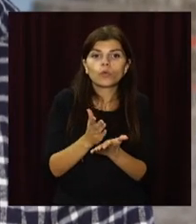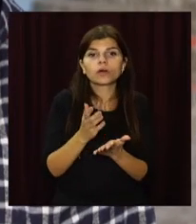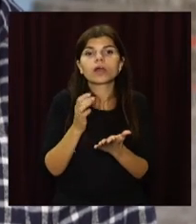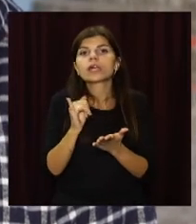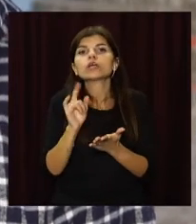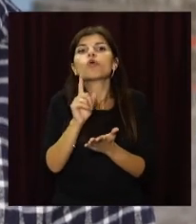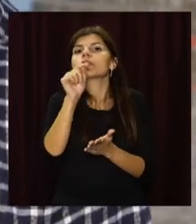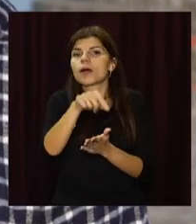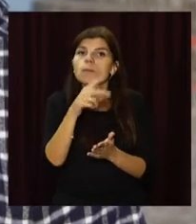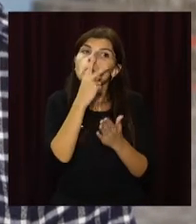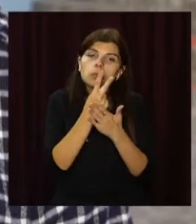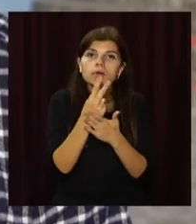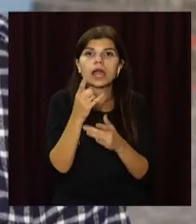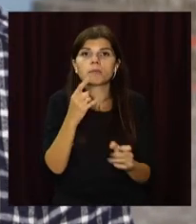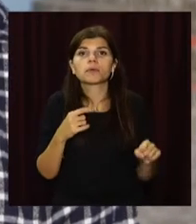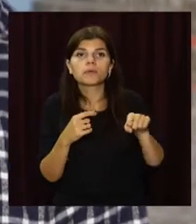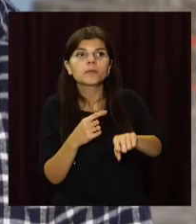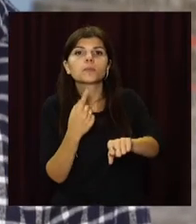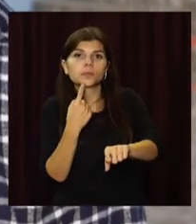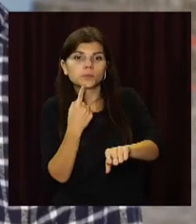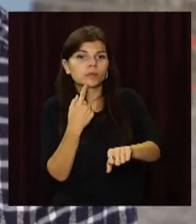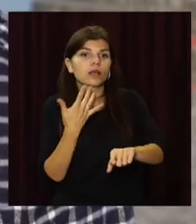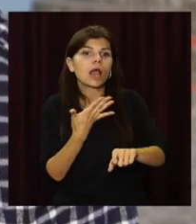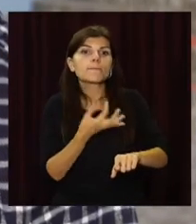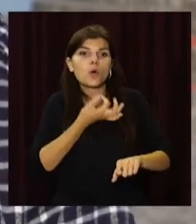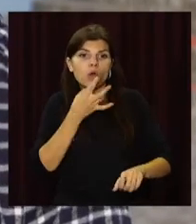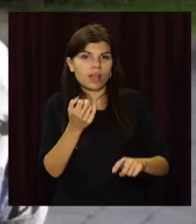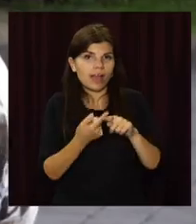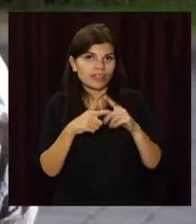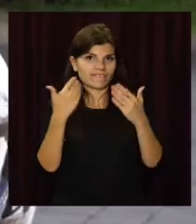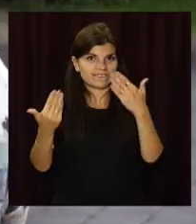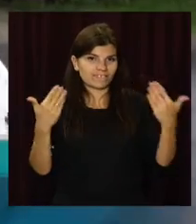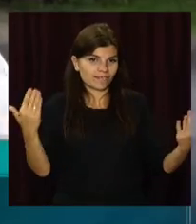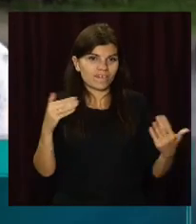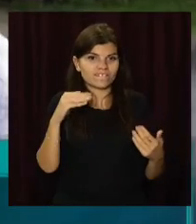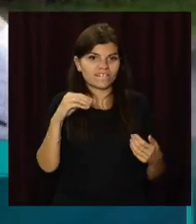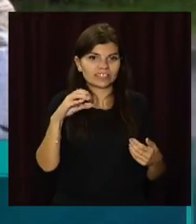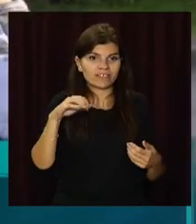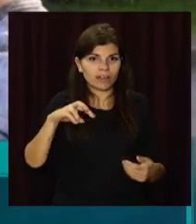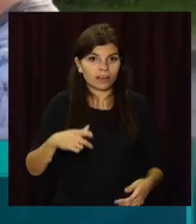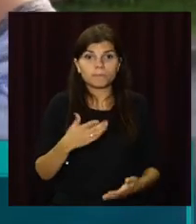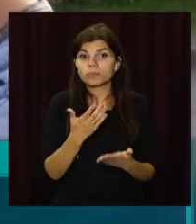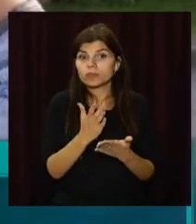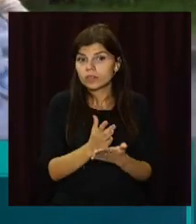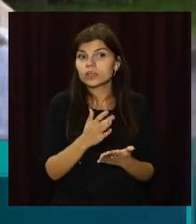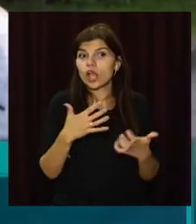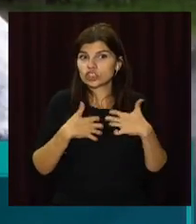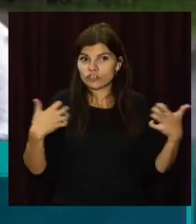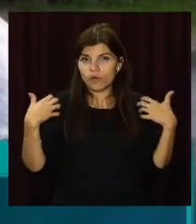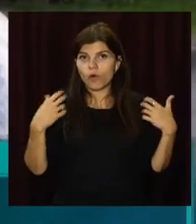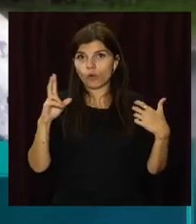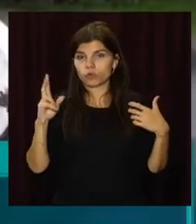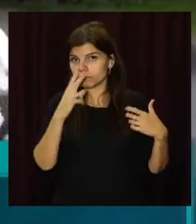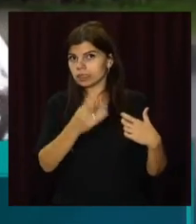и прийти, привести ребенка в ту или иную вид спорта, который понравился на этом фестивале. И хотят сотрудничать с этими животными, им интересно,